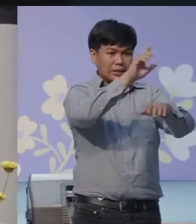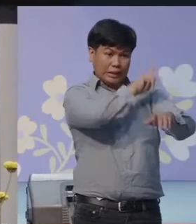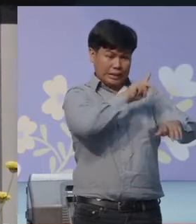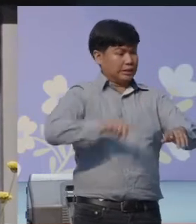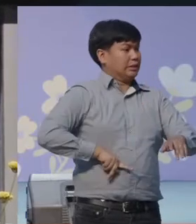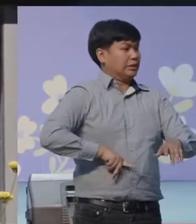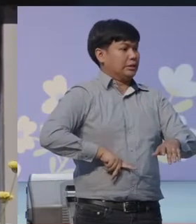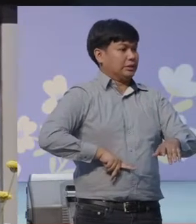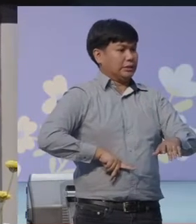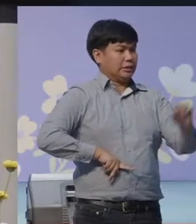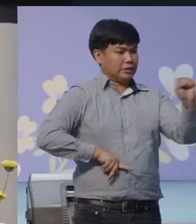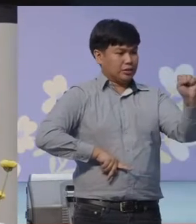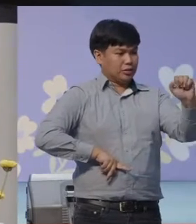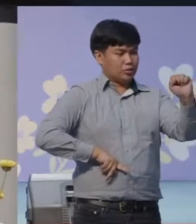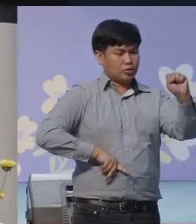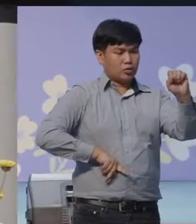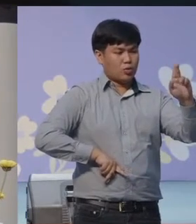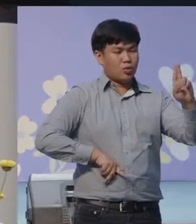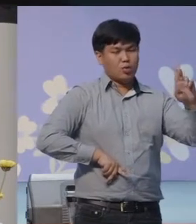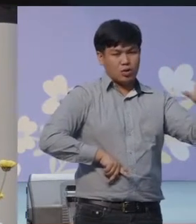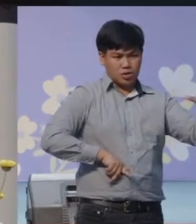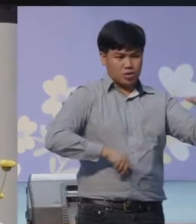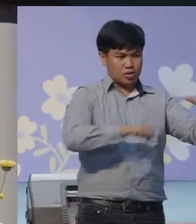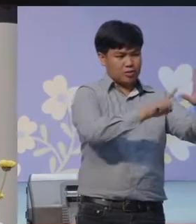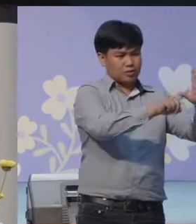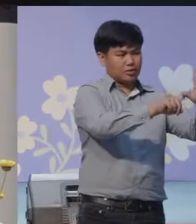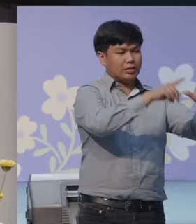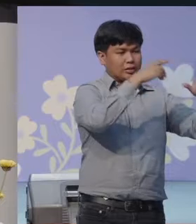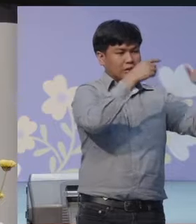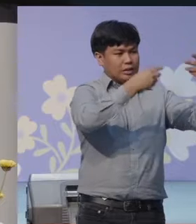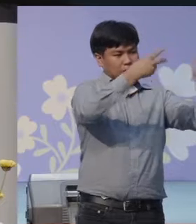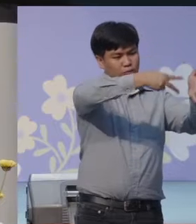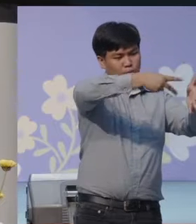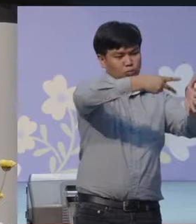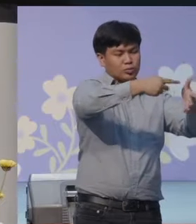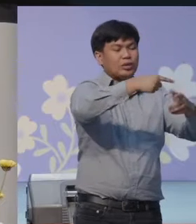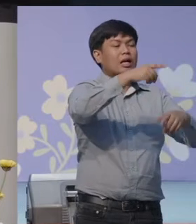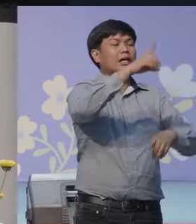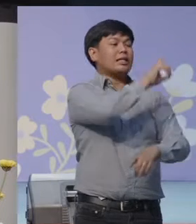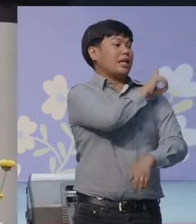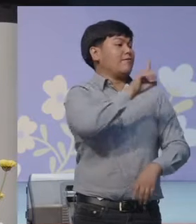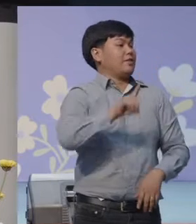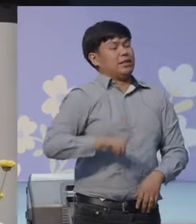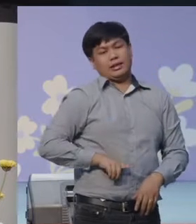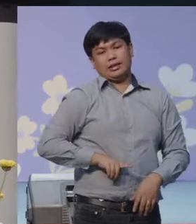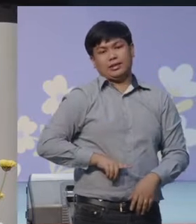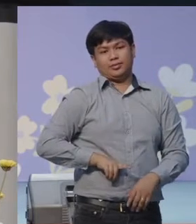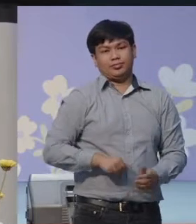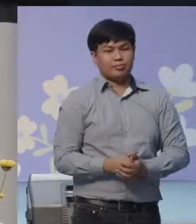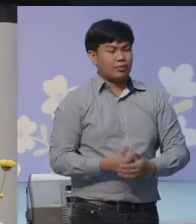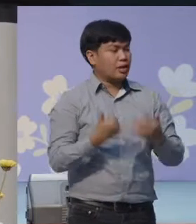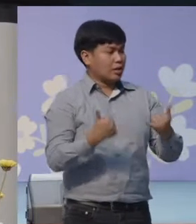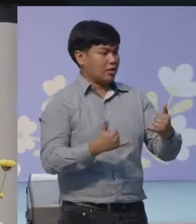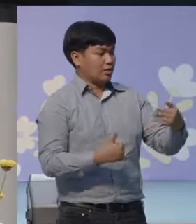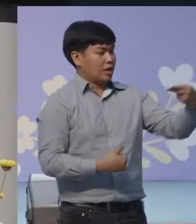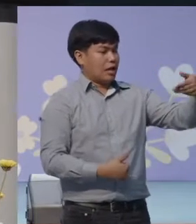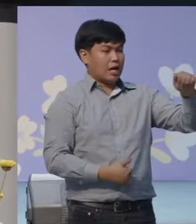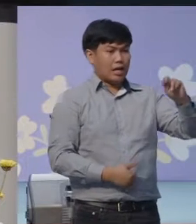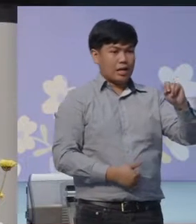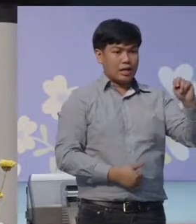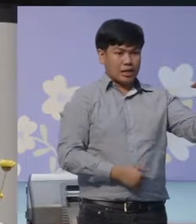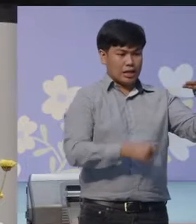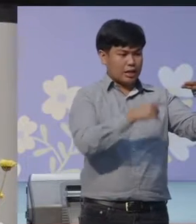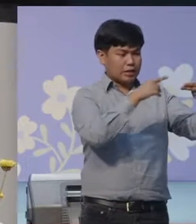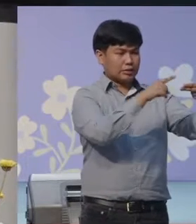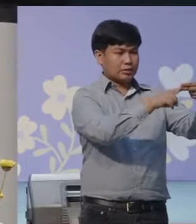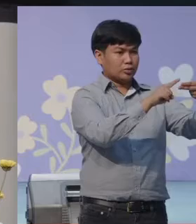unang dalawang hari ng Israel. Dito sa kasaysayan ni Hana, ay hindi lamang